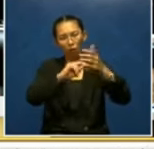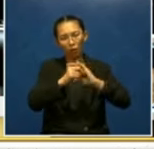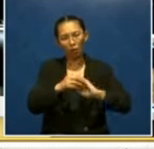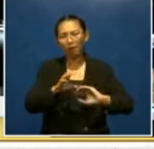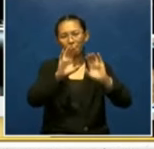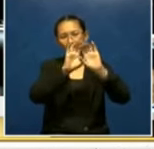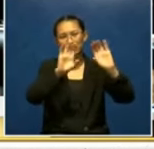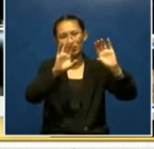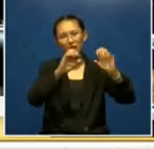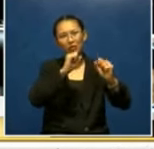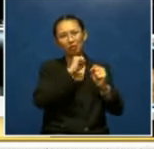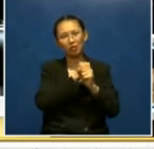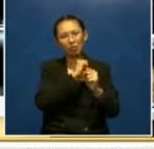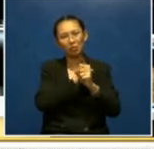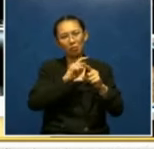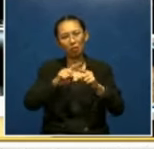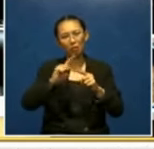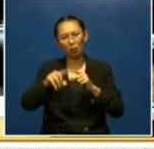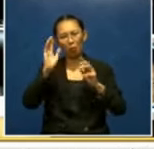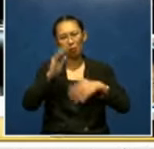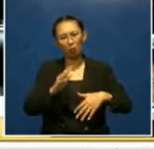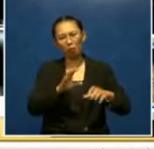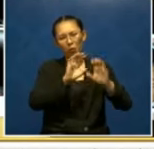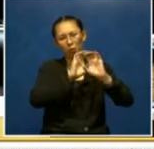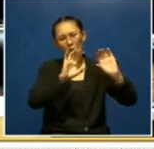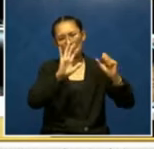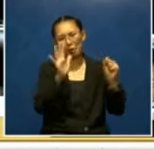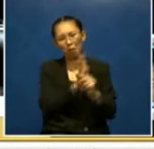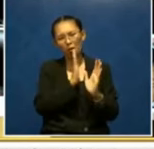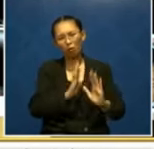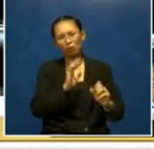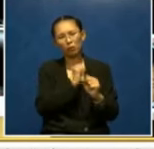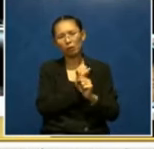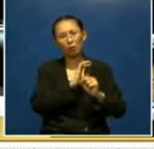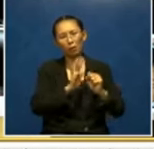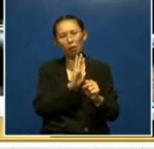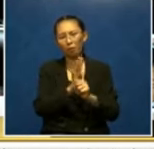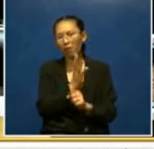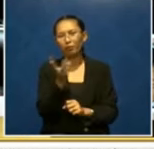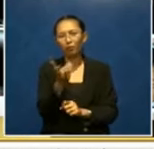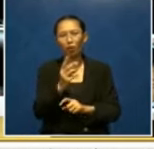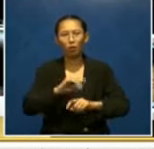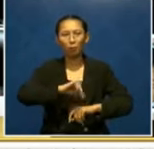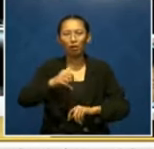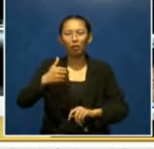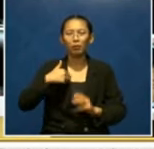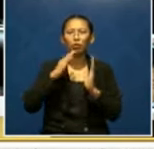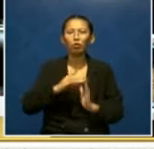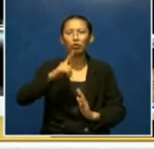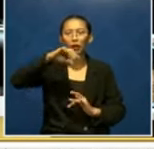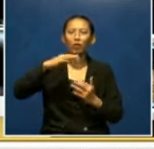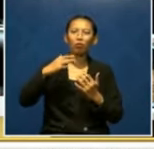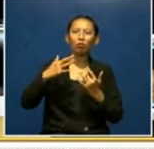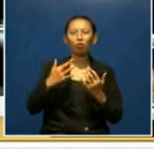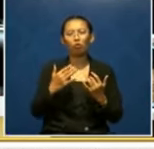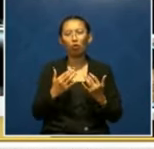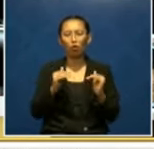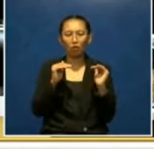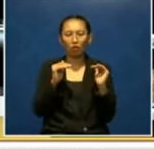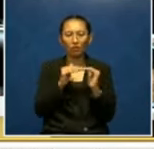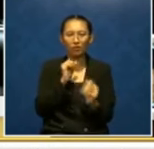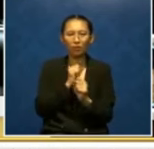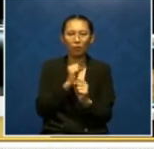ชการที่บอกว่าจำนวนของข้าราชการไม่เพียงพอมันก็จะน้อยลงค่ะคนไทยบางรายเฝ้าขอการมีกรรมสิทธิ์ในที่ดินทำกิน